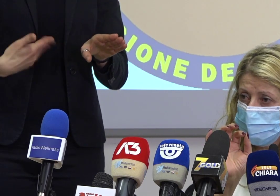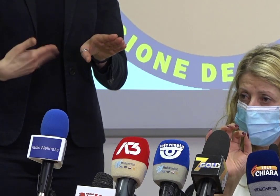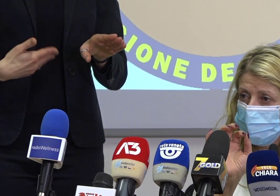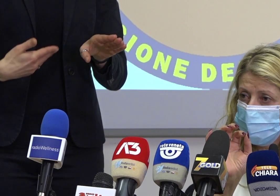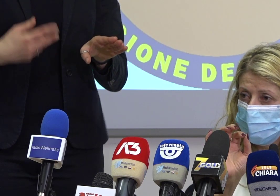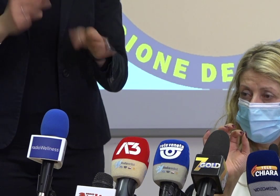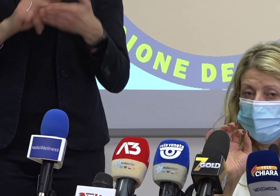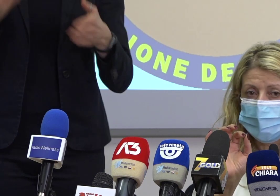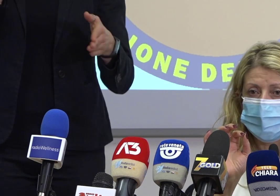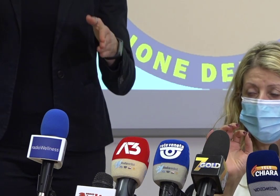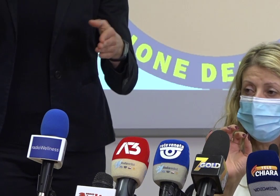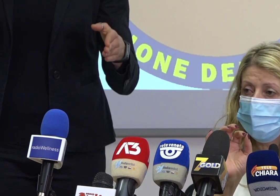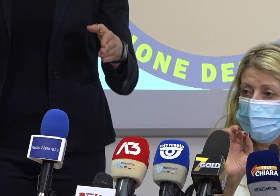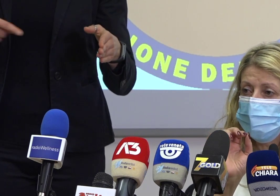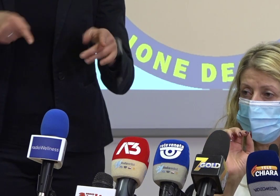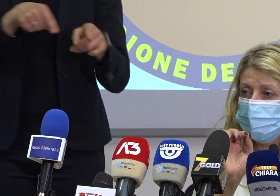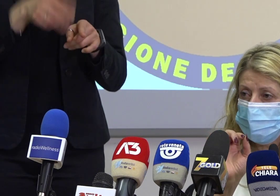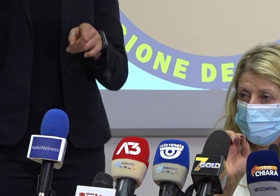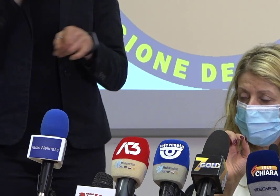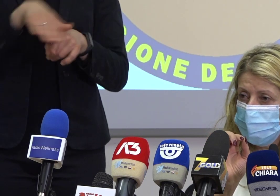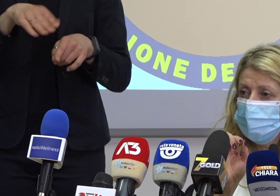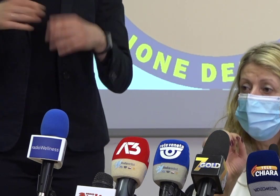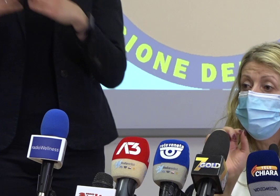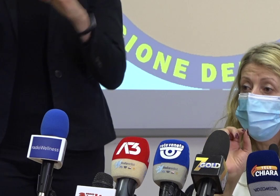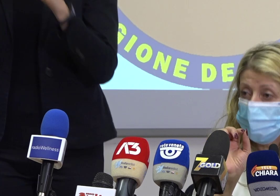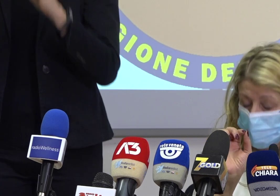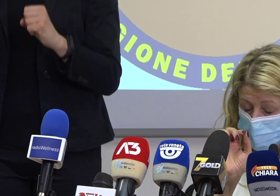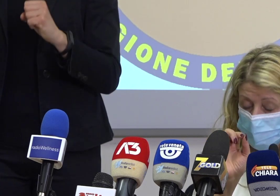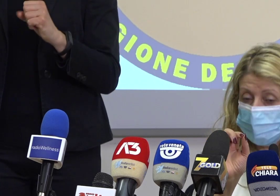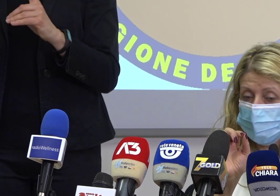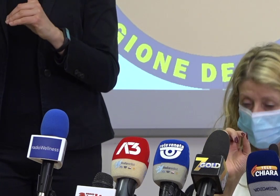scuola. Perché quindi i bambini stanno a casa